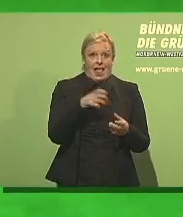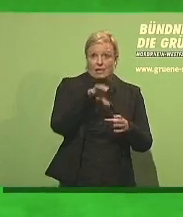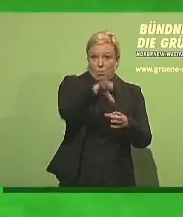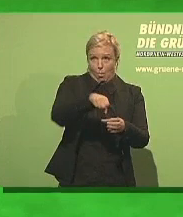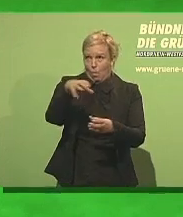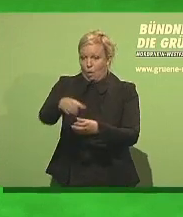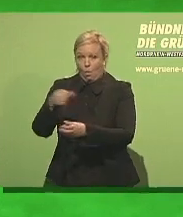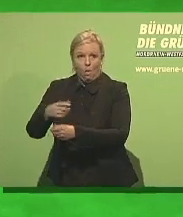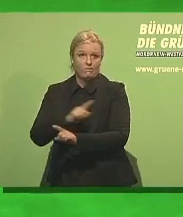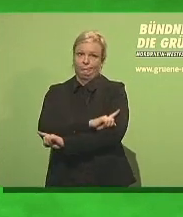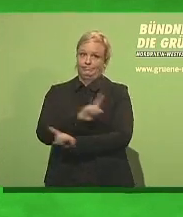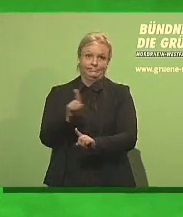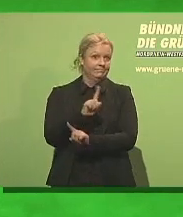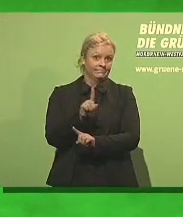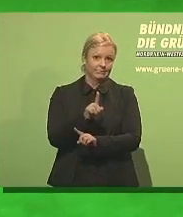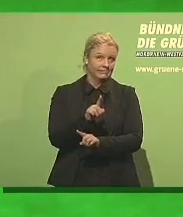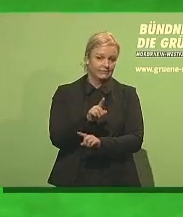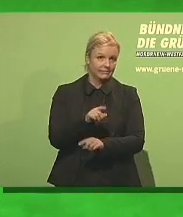der Gerechtigkeit.